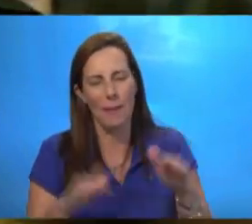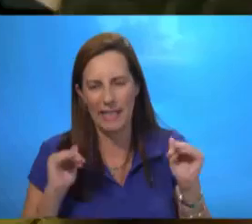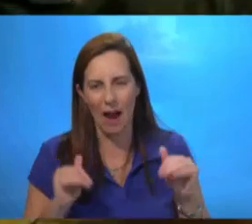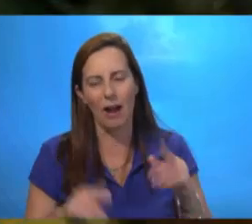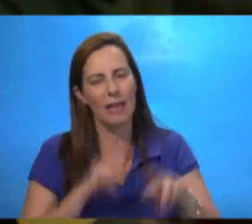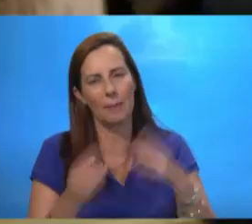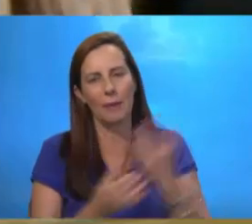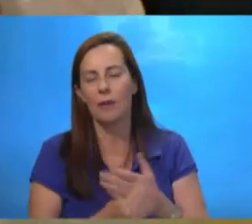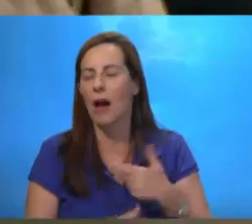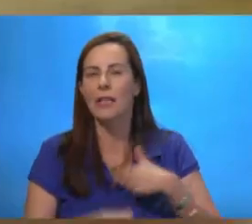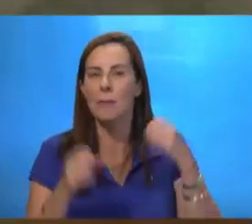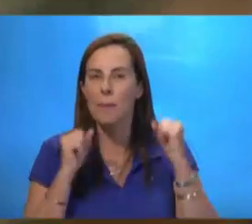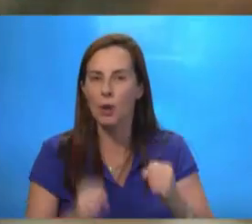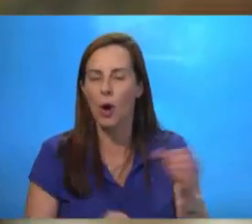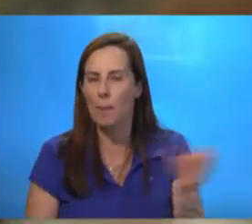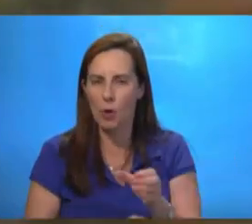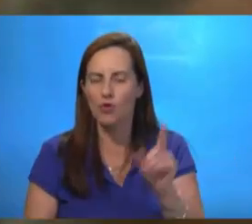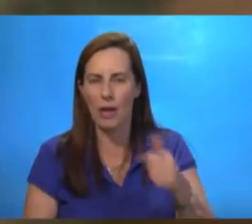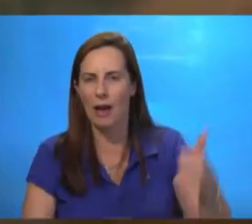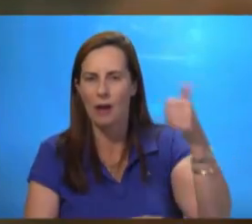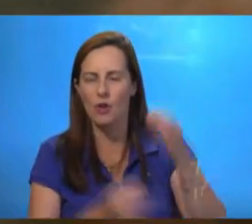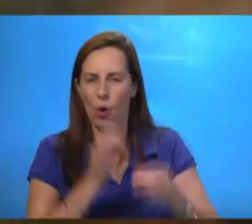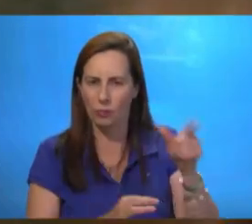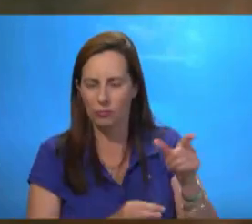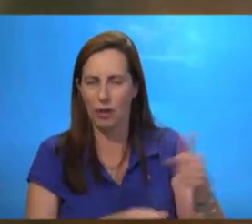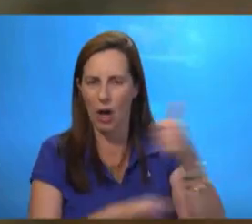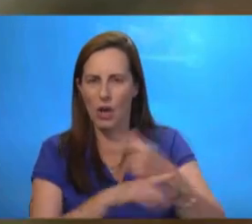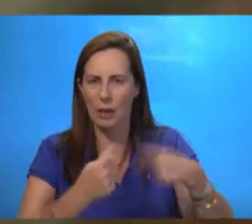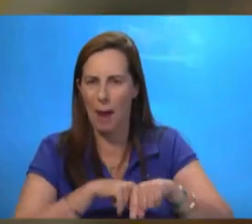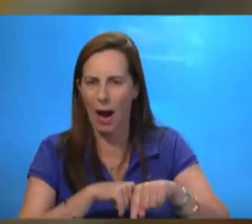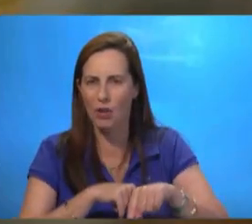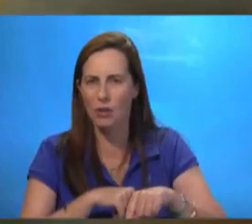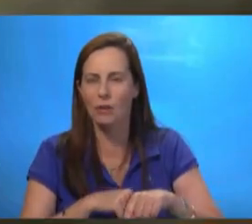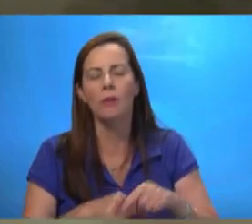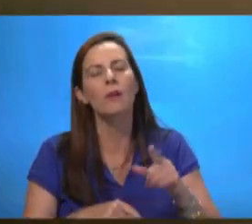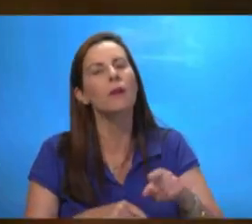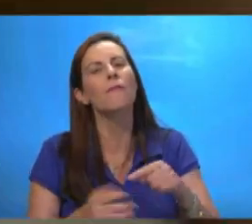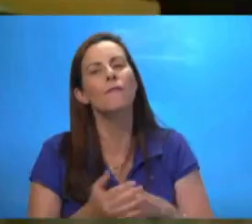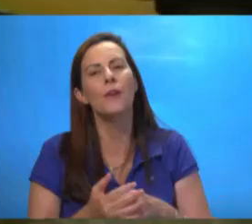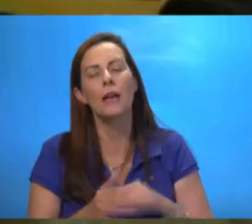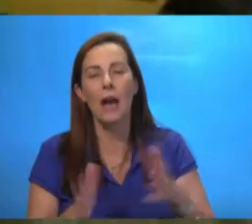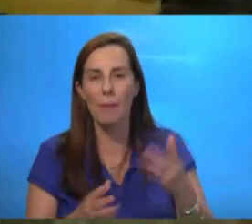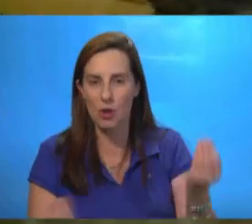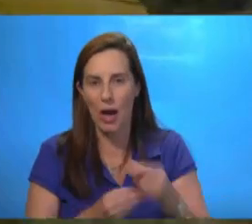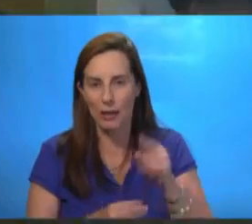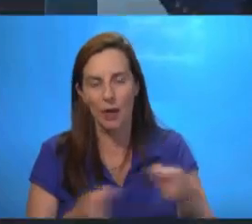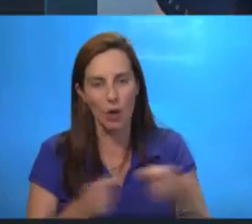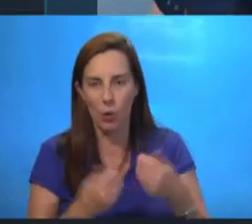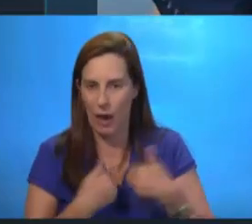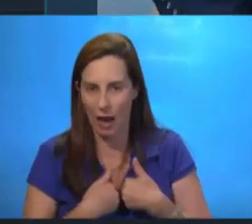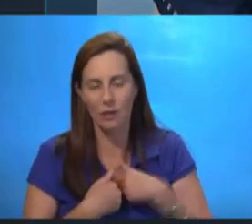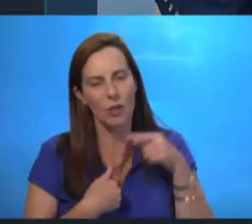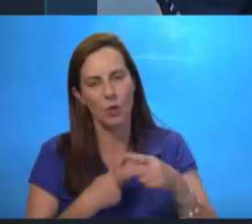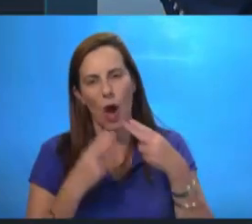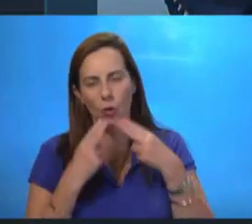בו. איני סבור כי המינוי האמור של עורכת הדין בר מנחם לראשת מחש מקים מניעות זו ככל שהדבר נוגע אליי. זאת תגובתו